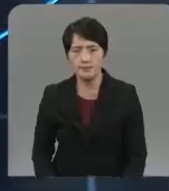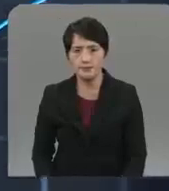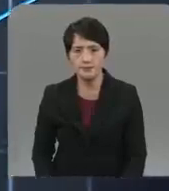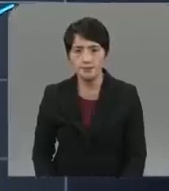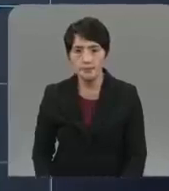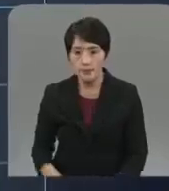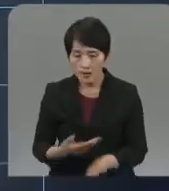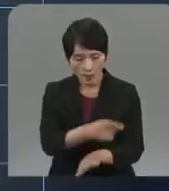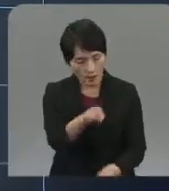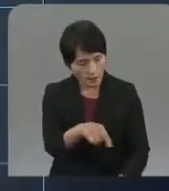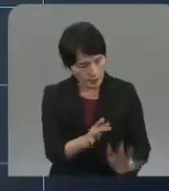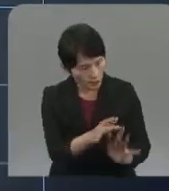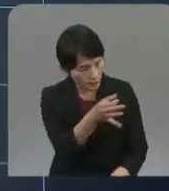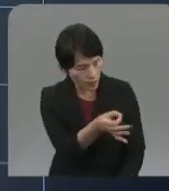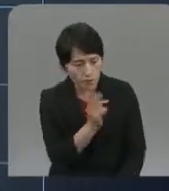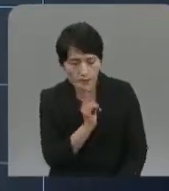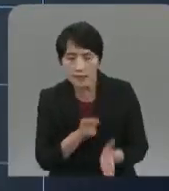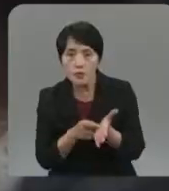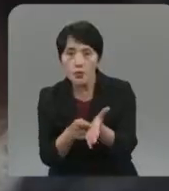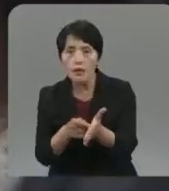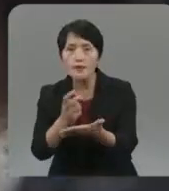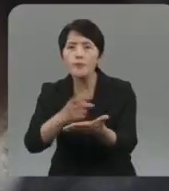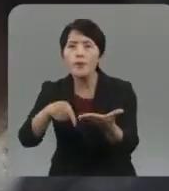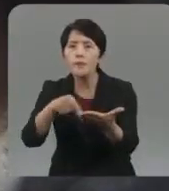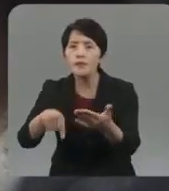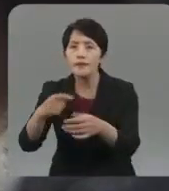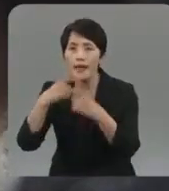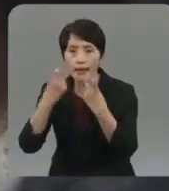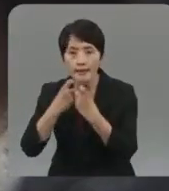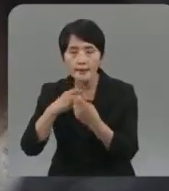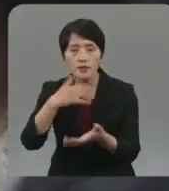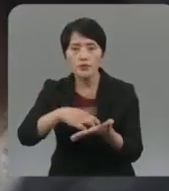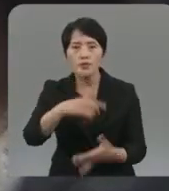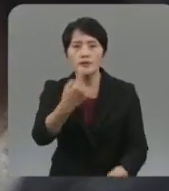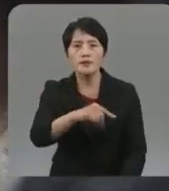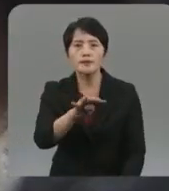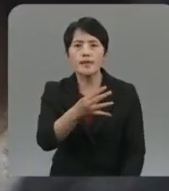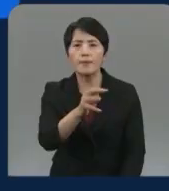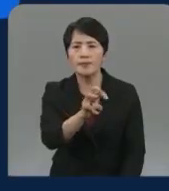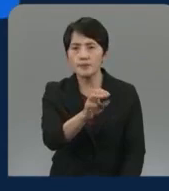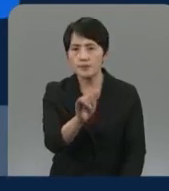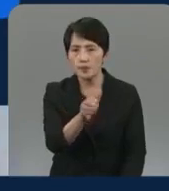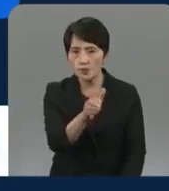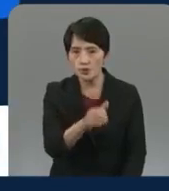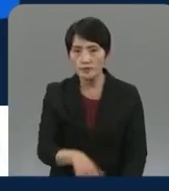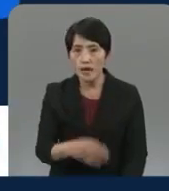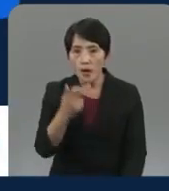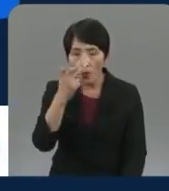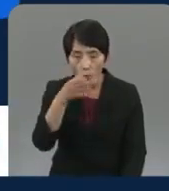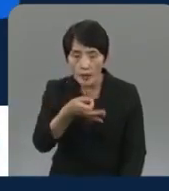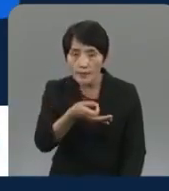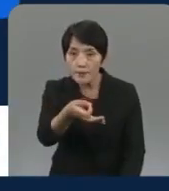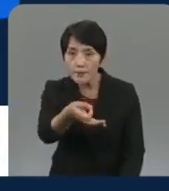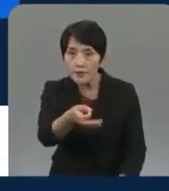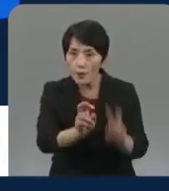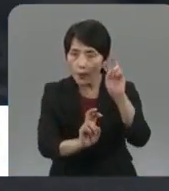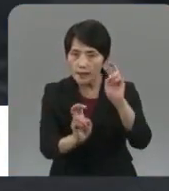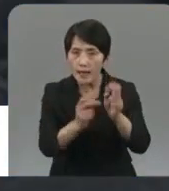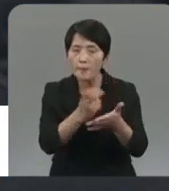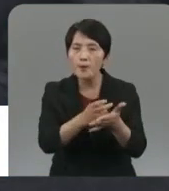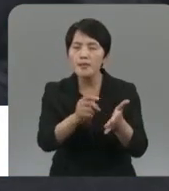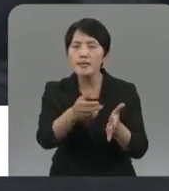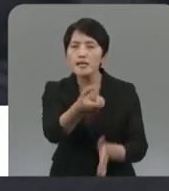млн вон или 98 млрд долларов составили виртуальные активы 123 млн вон или